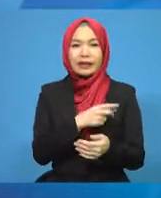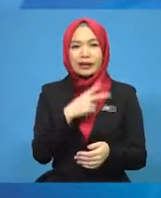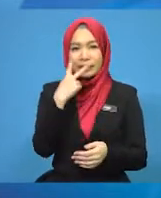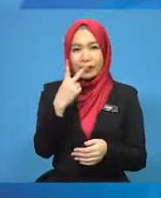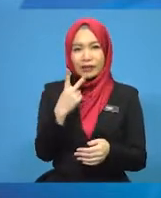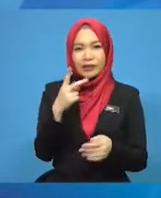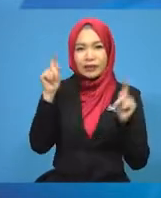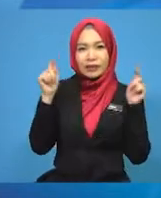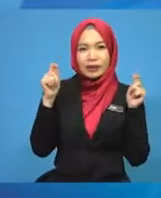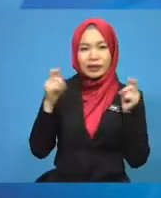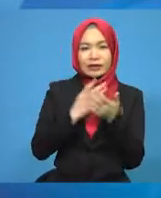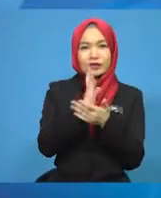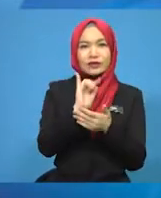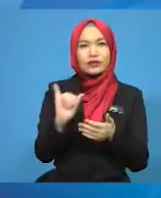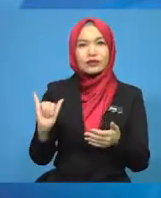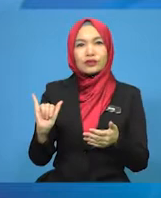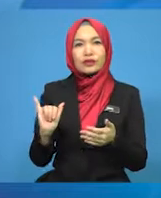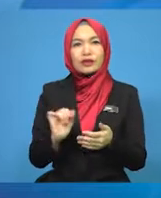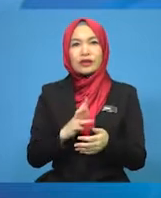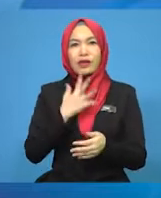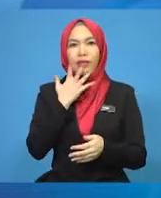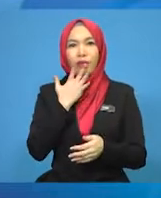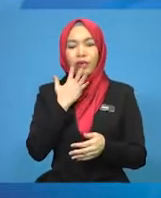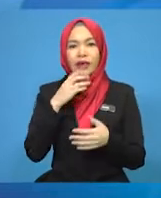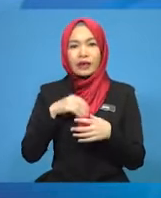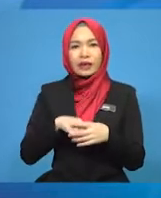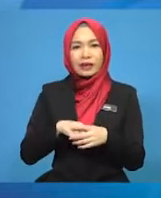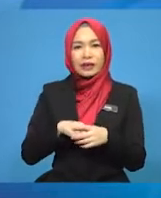Dalam subtopik ini, kita akan memfokuskan